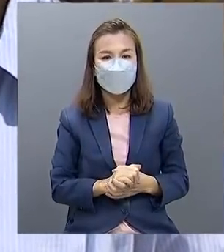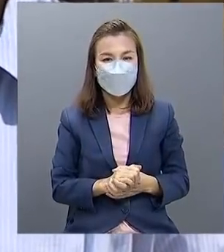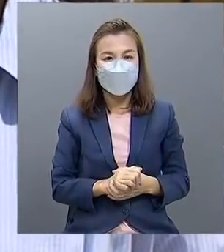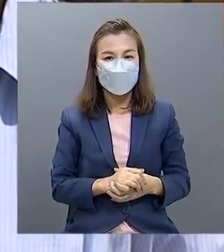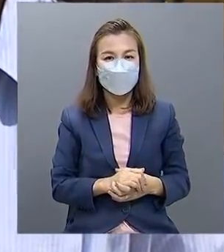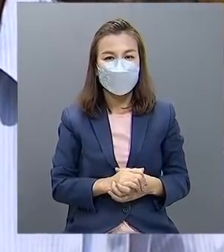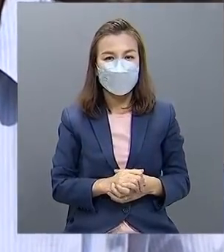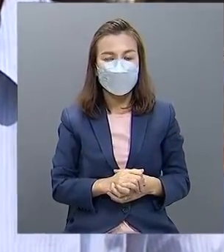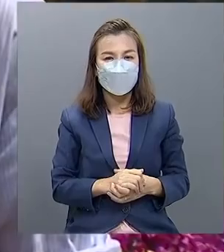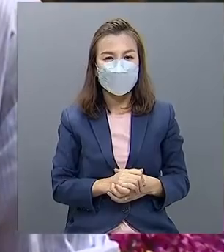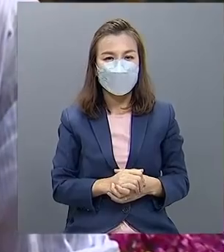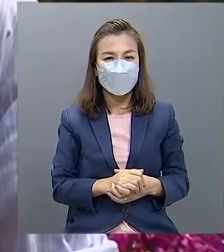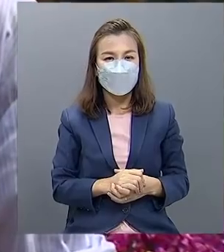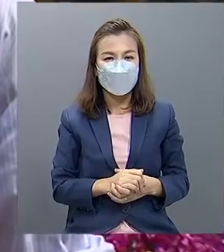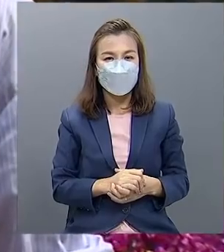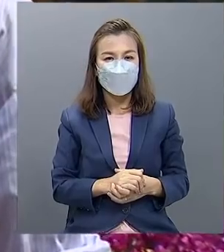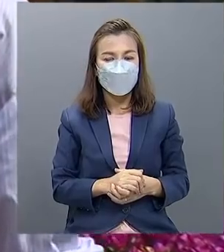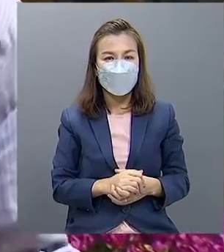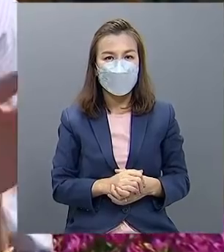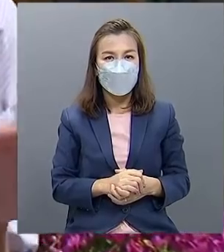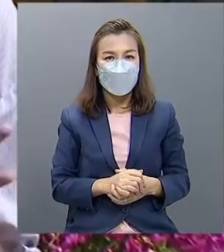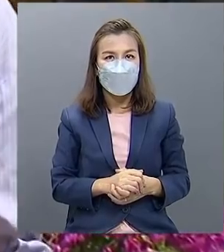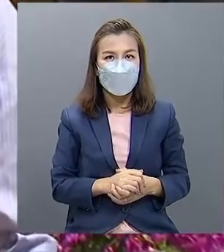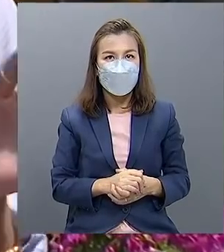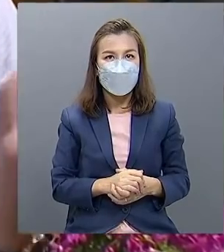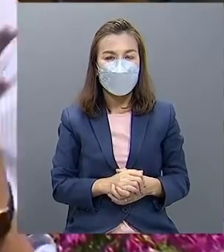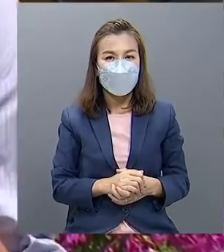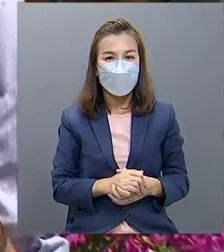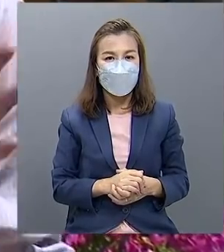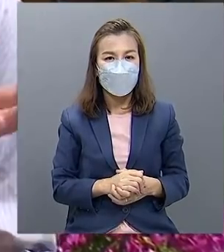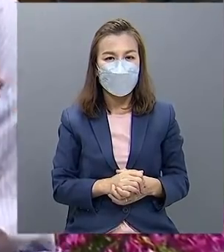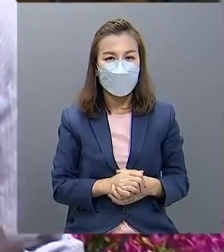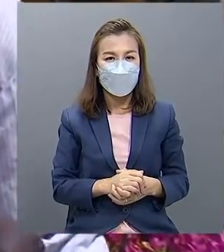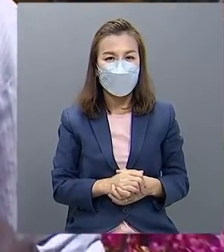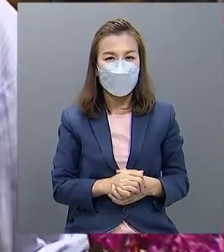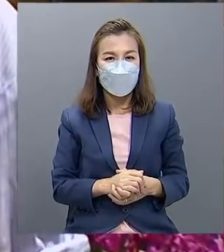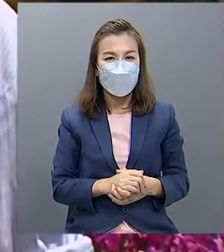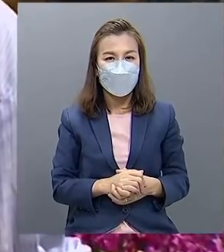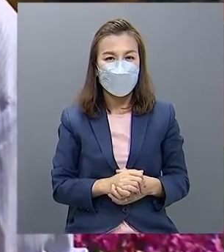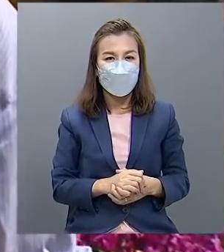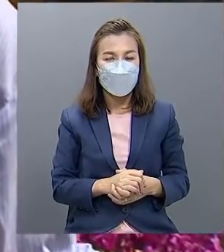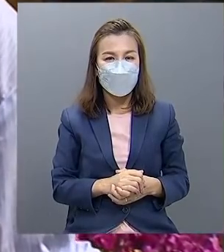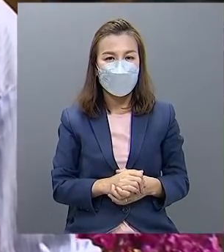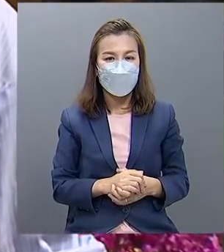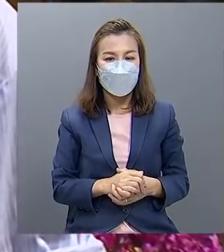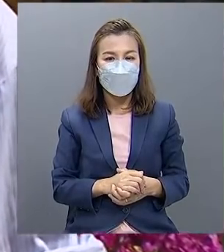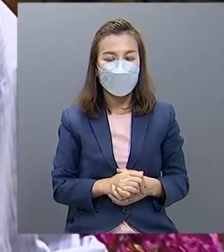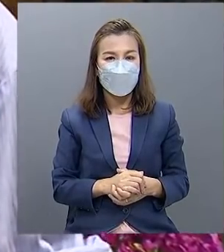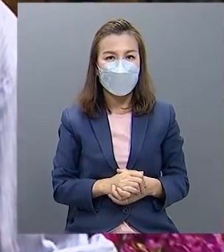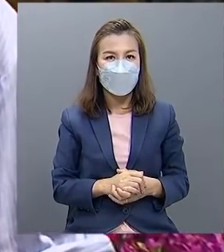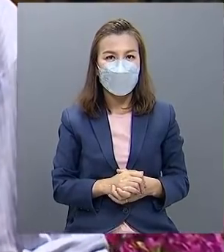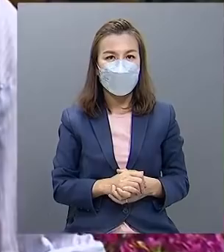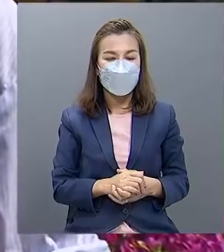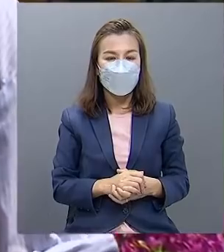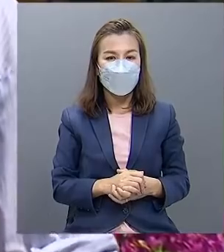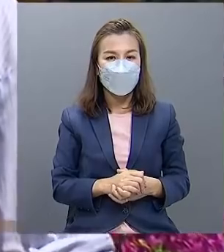So we're more careful with masks I think preparing for it before we left was a bit complicated but once we got